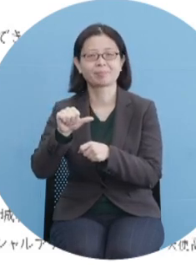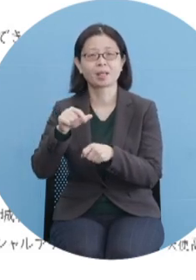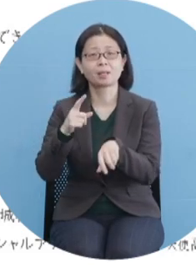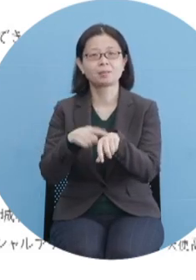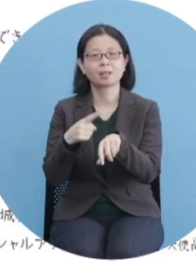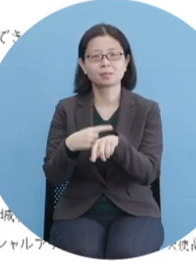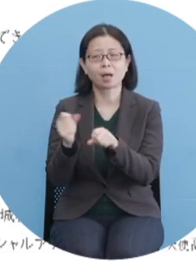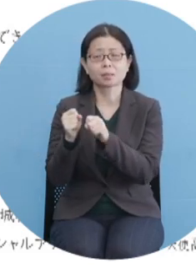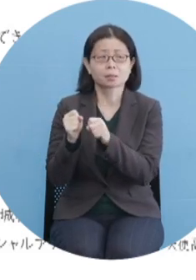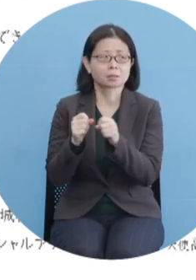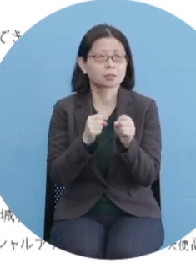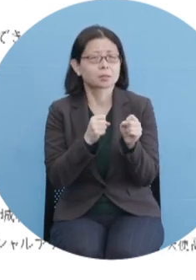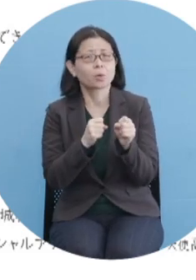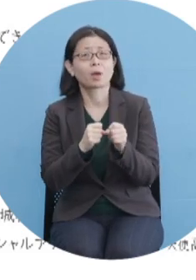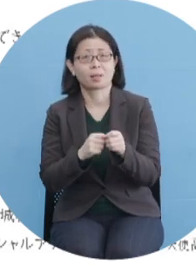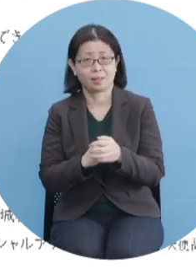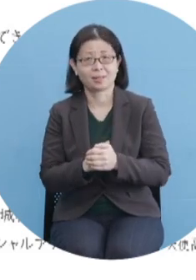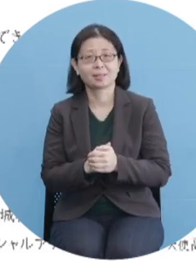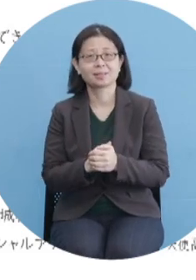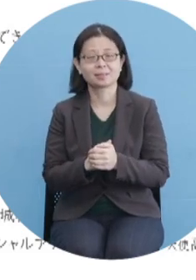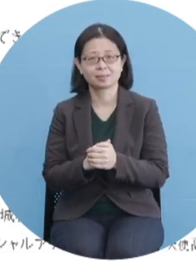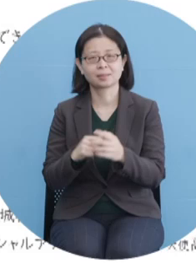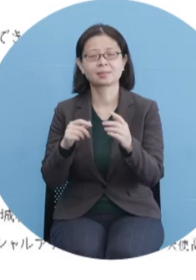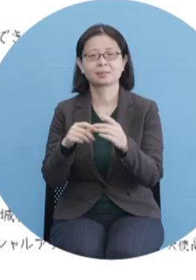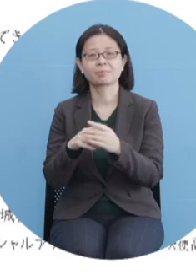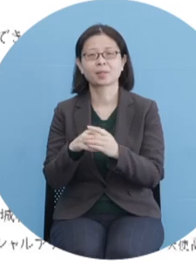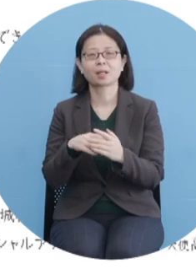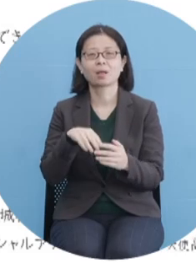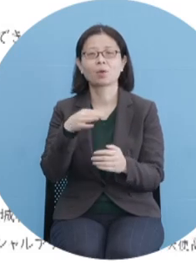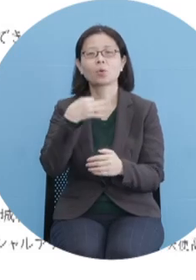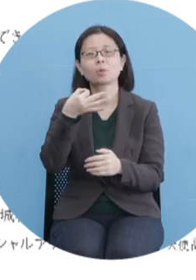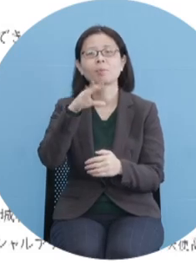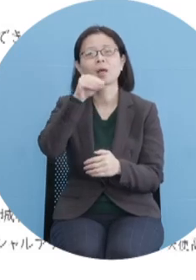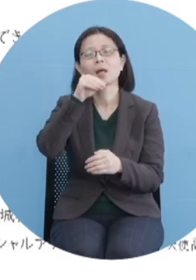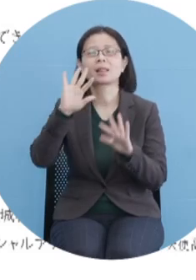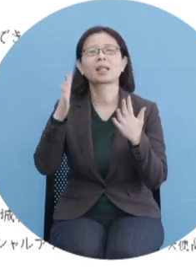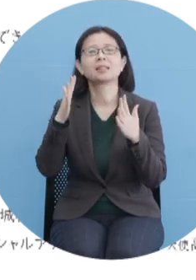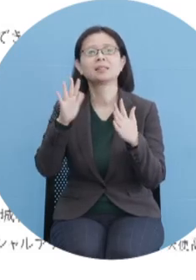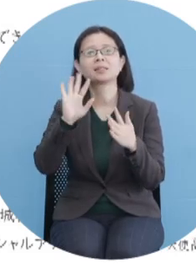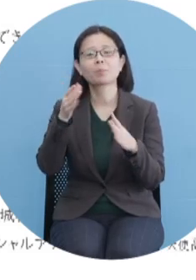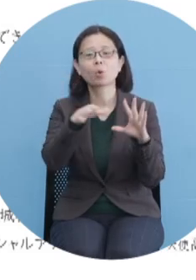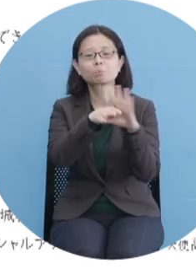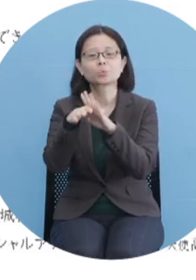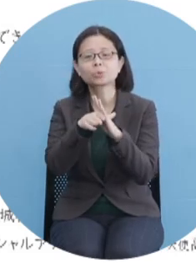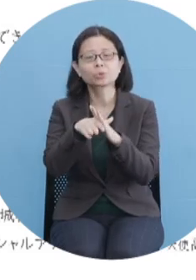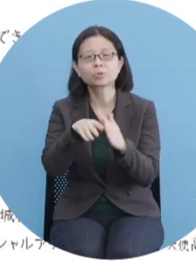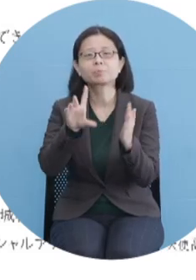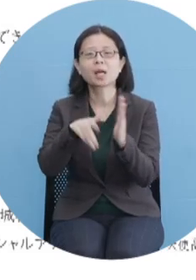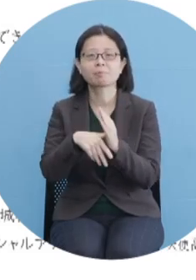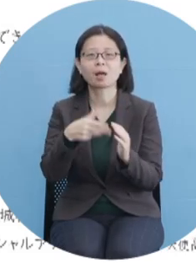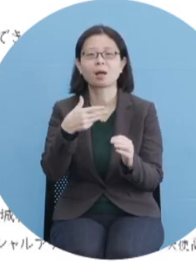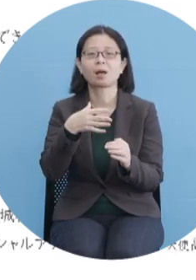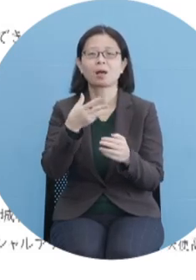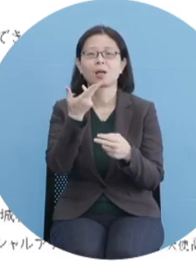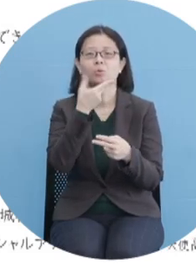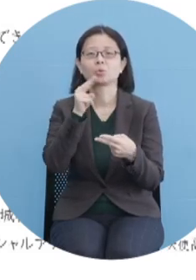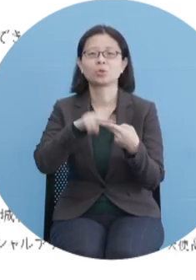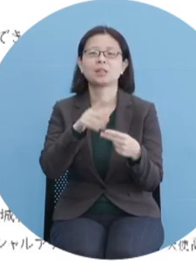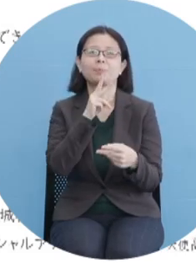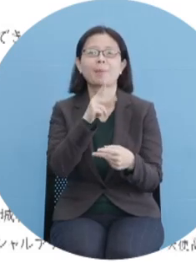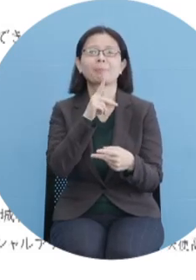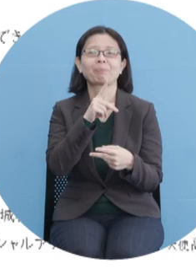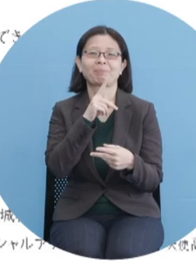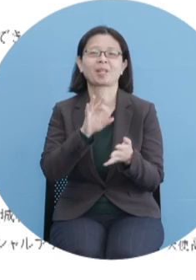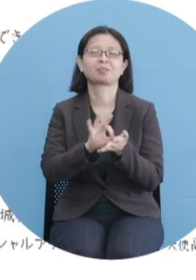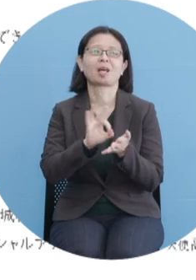えチャットでは福井弁を駆使するという風なま愛らしいキャラクターであのSNS上でもう